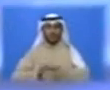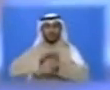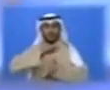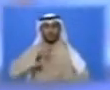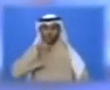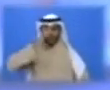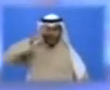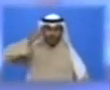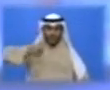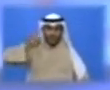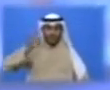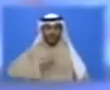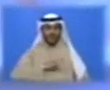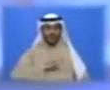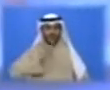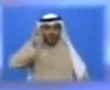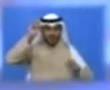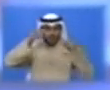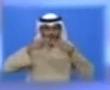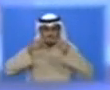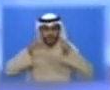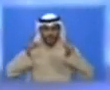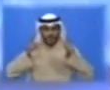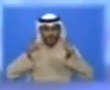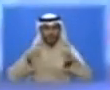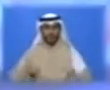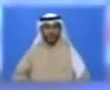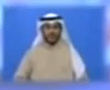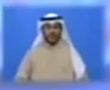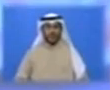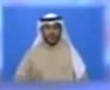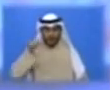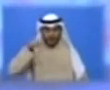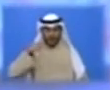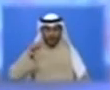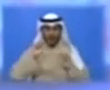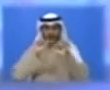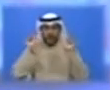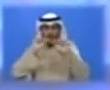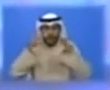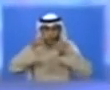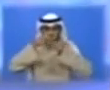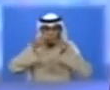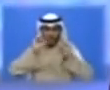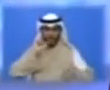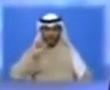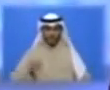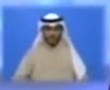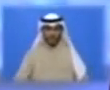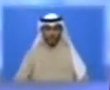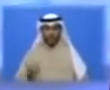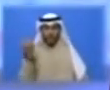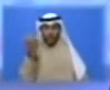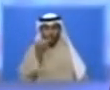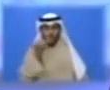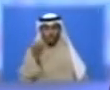أيها السادة، السلام عليكم ورحمة الله وبركاته، وطابت أوقاتكم بكل خير. نحييكم وإلى حضراتكم النشرة المحلية، وأهم